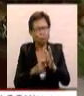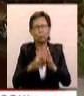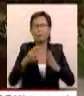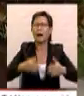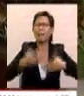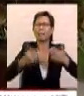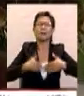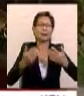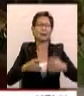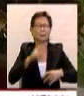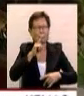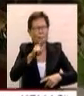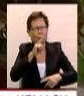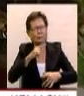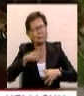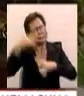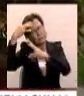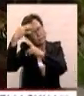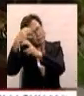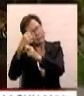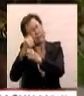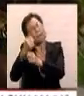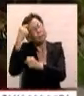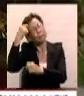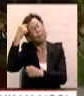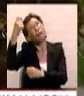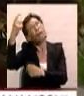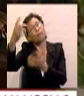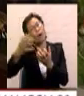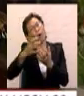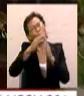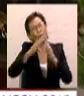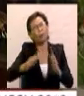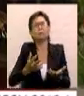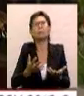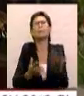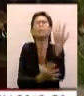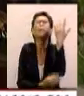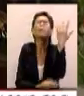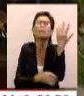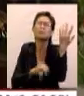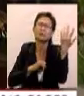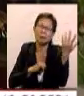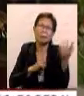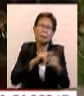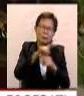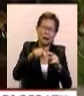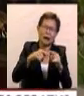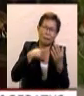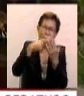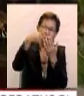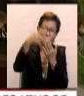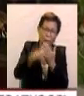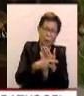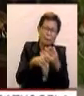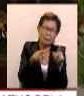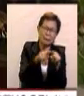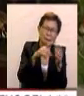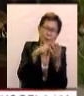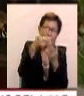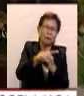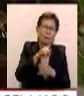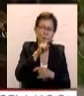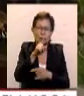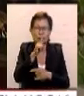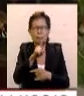Selama ini saya memang mengidamkan nak rumah sendiri tapi saya tak ada kemampuan. Tetapi bila ada program masjid begini, saya